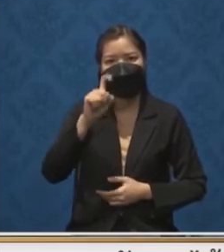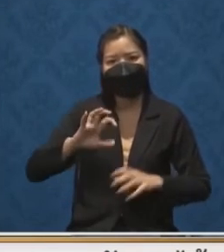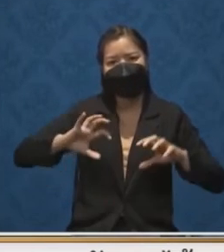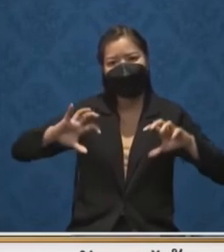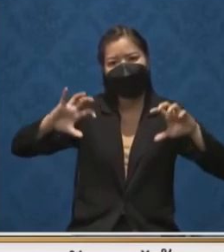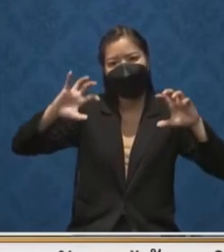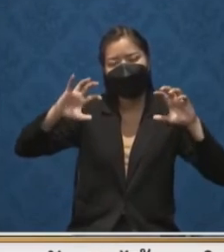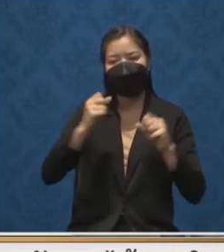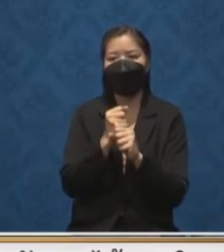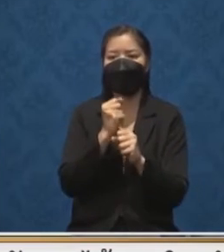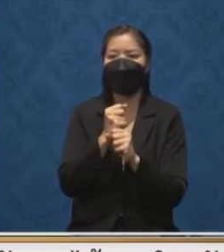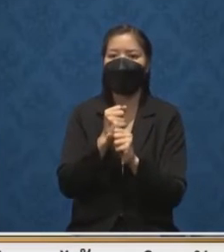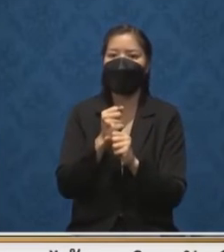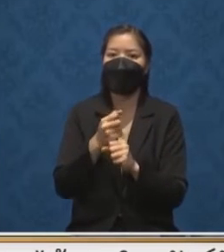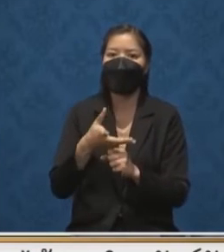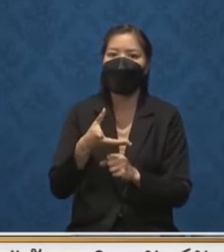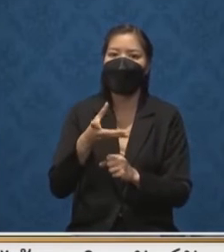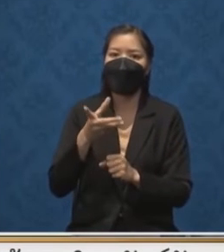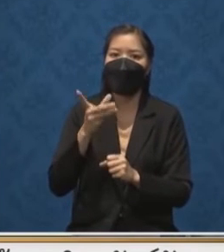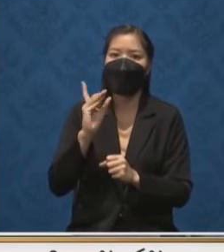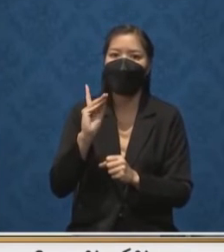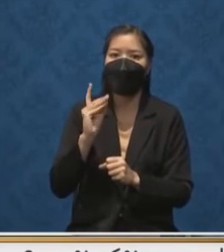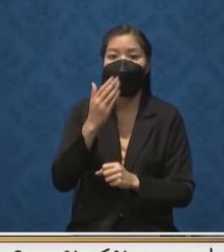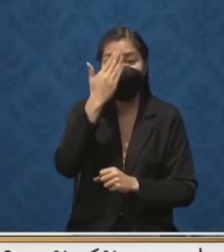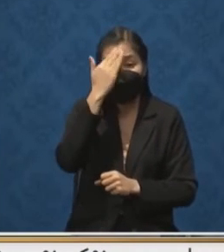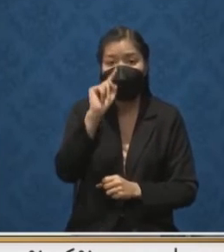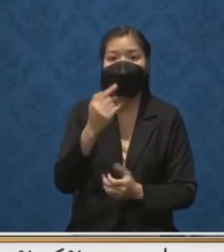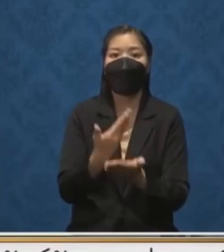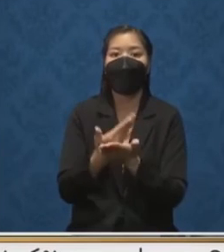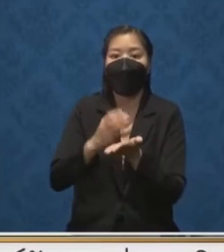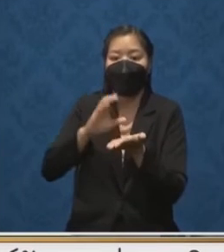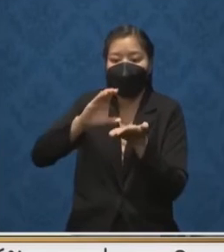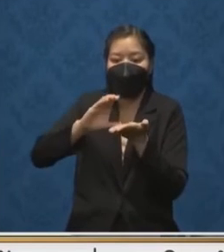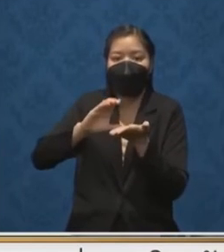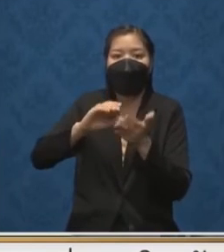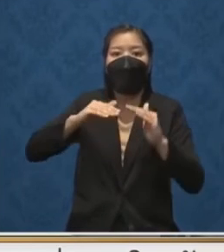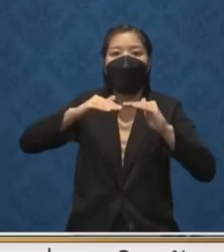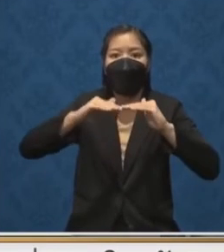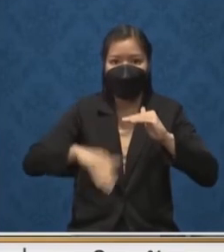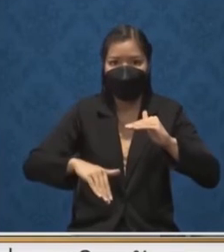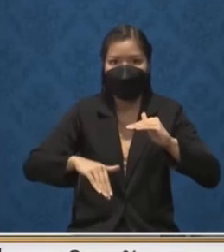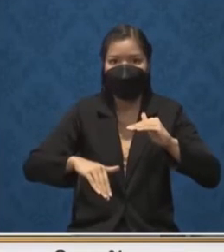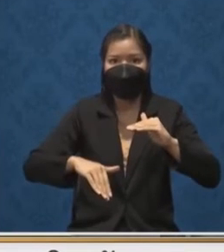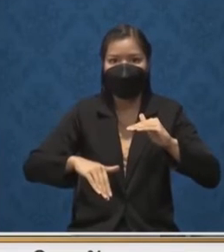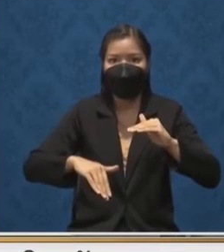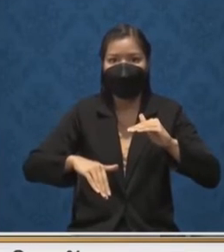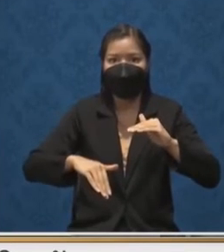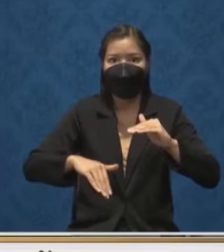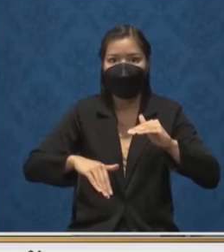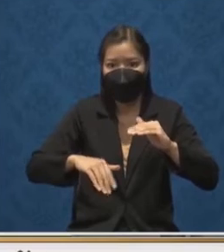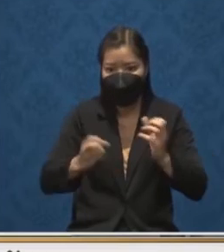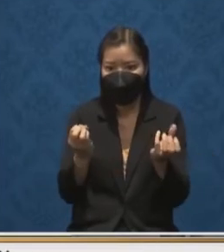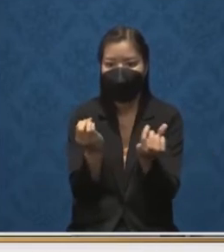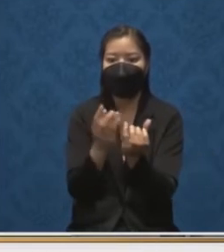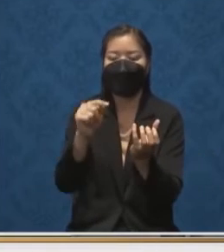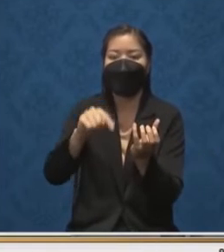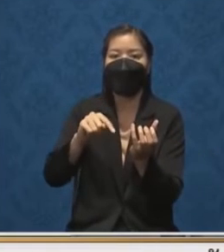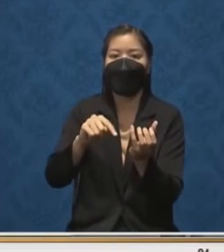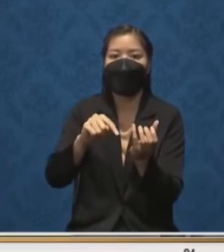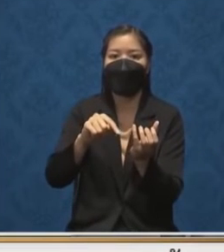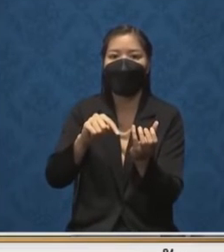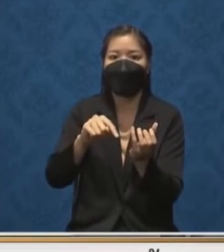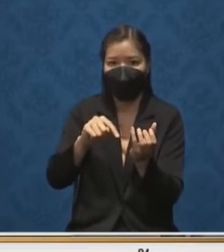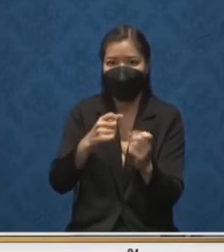ช้าเพราะท่านเนี่ยนะครับไปตัดงบประมาณเขาก็เลยต้องไปเอาปล่อยให้งวดงานเหล่านี้นะครับมันยืดยาว